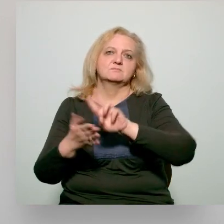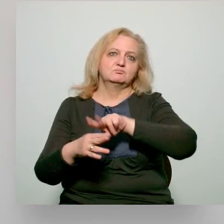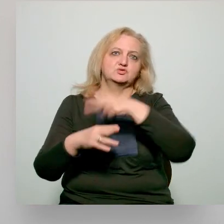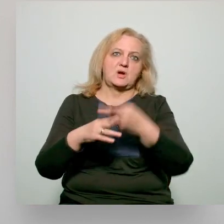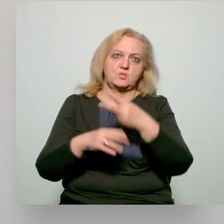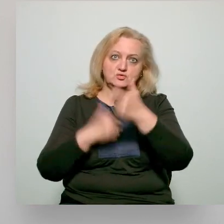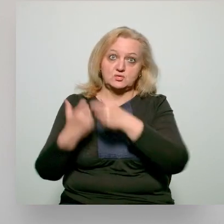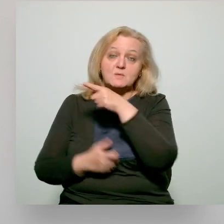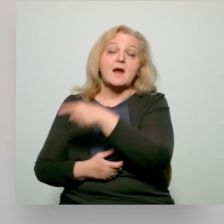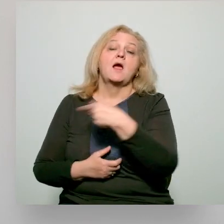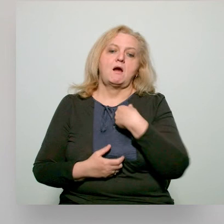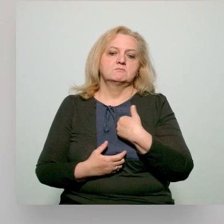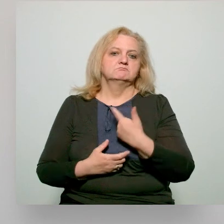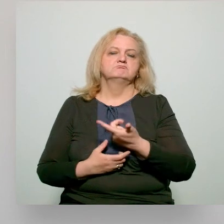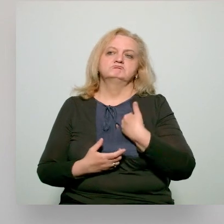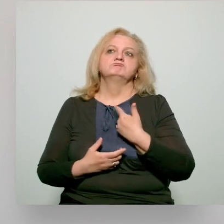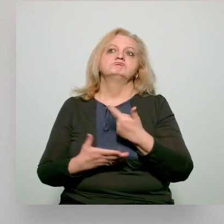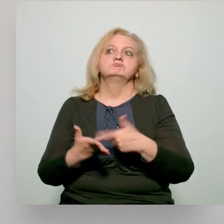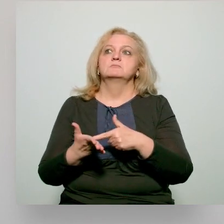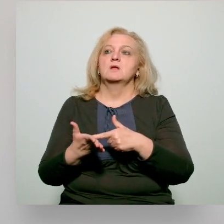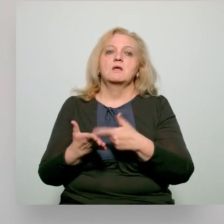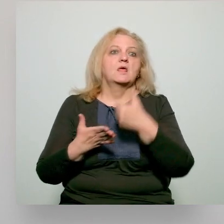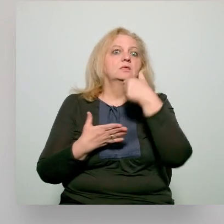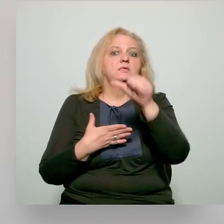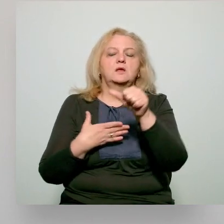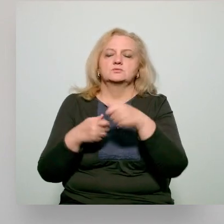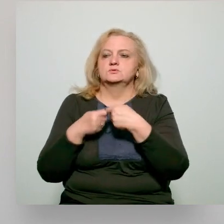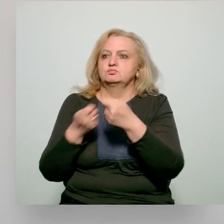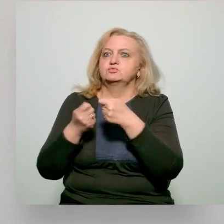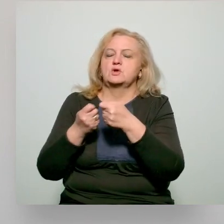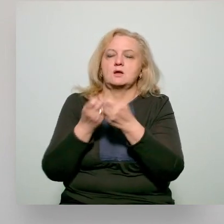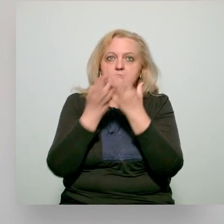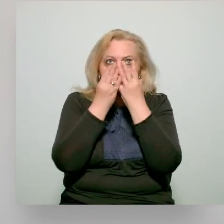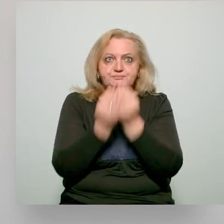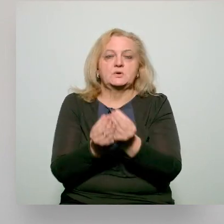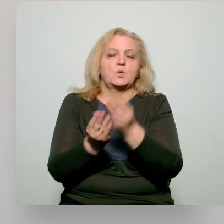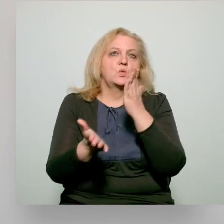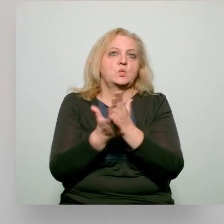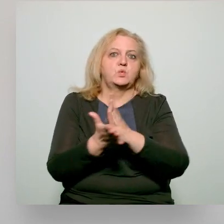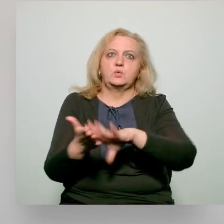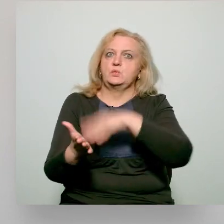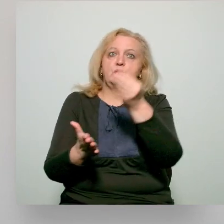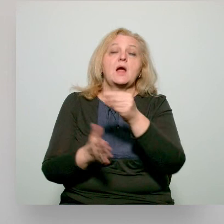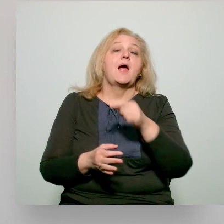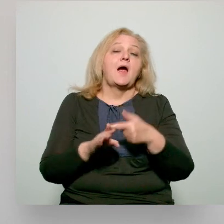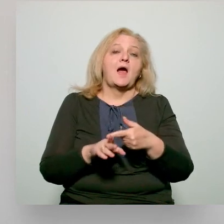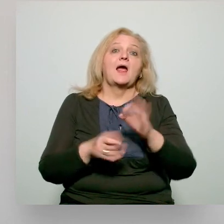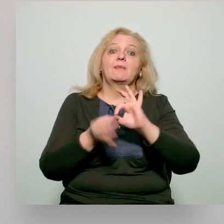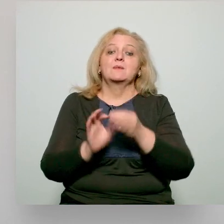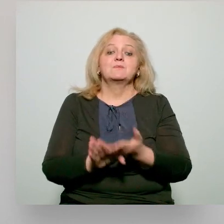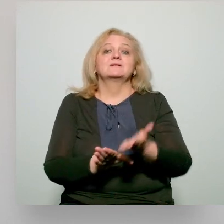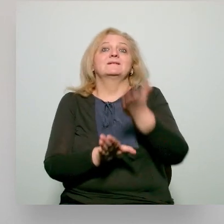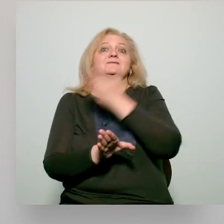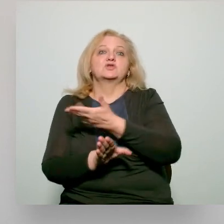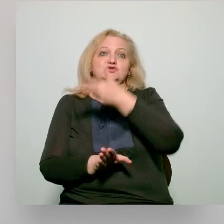Przed 3 miesiącami, gdyby została wydana, nikt by jej nie kupował, albo niewielu. Zmierzam do tego, że wszyscy